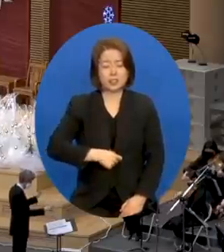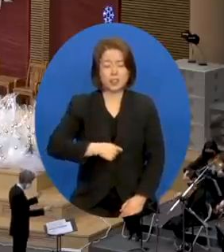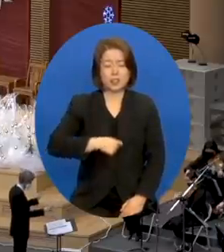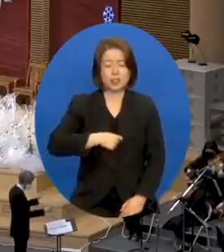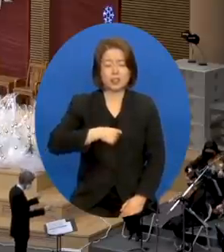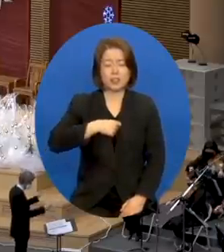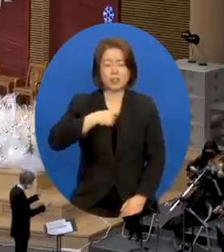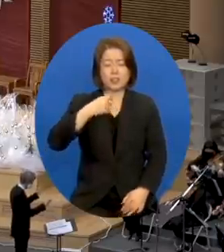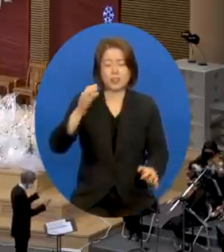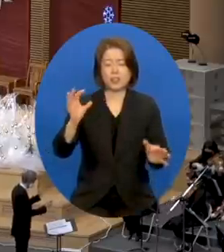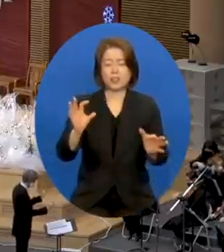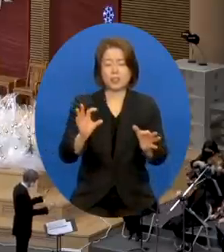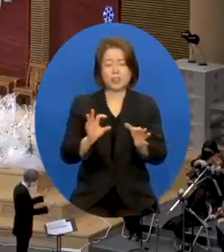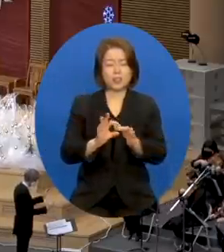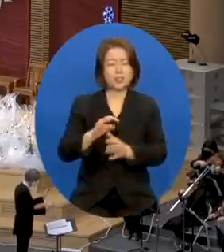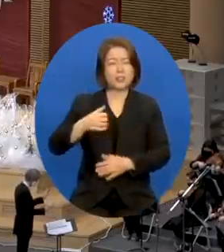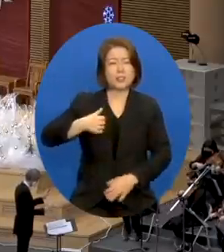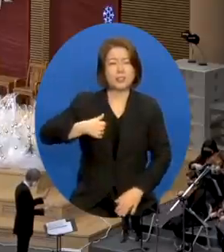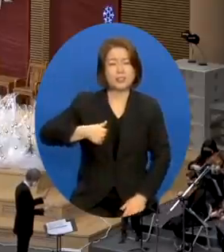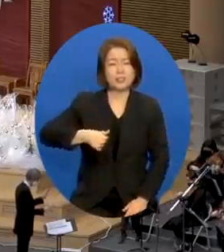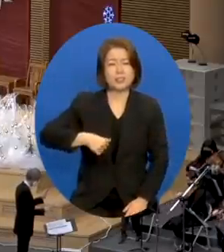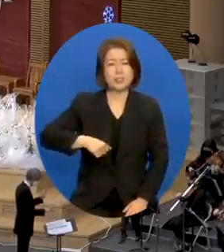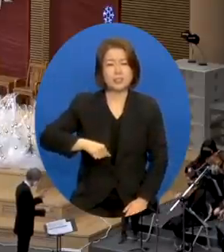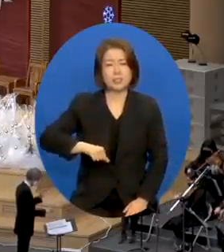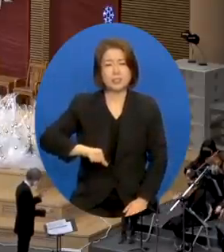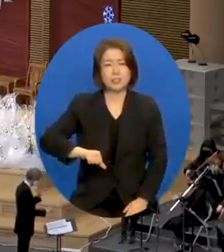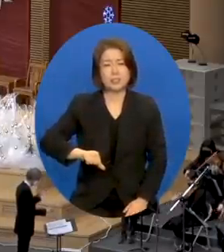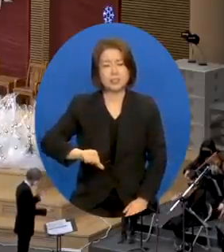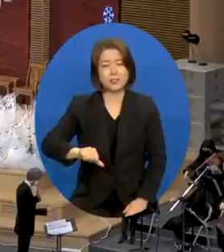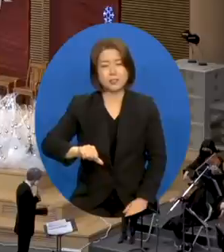당신은 정의의